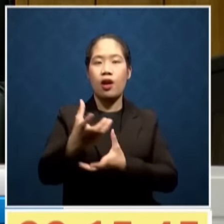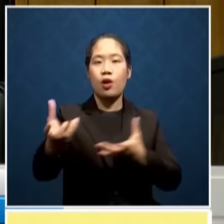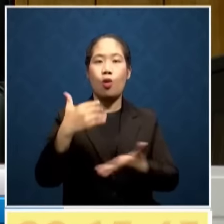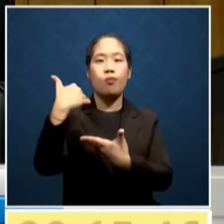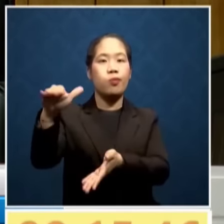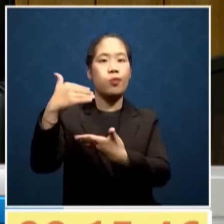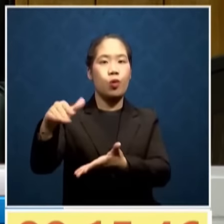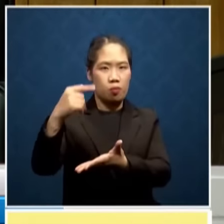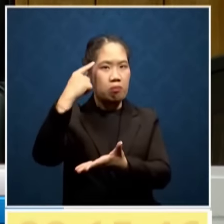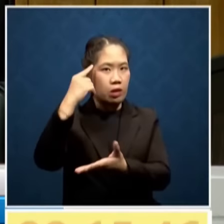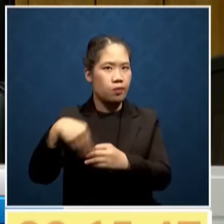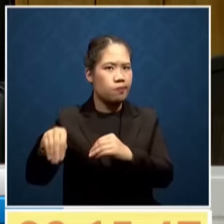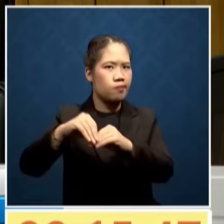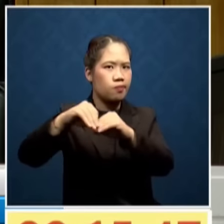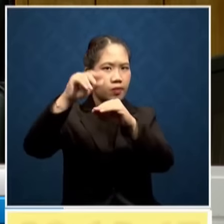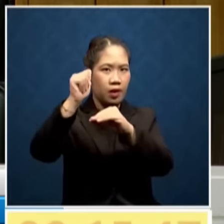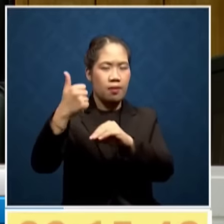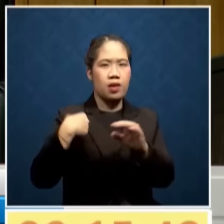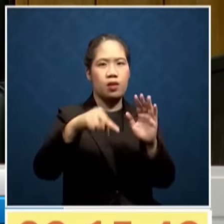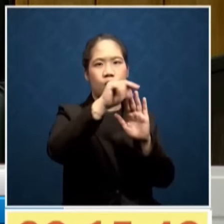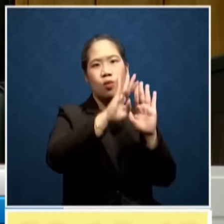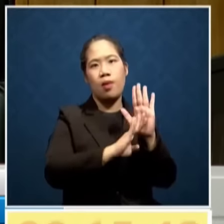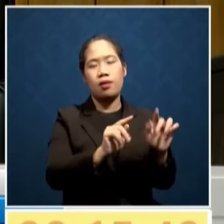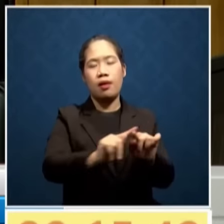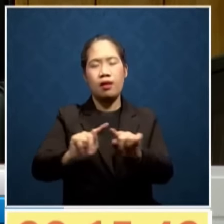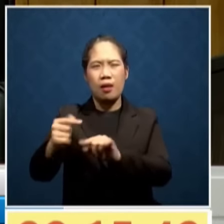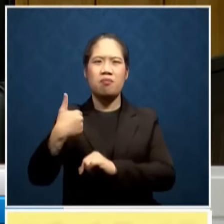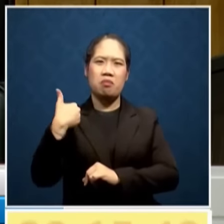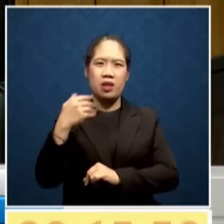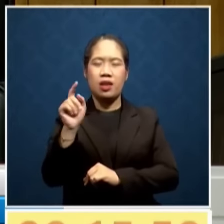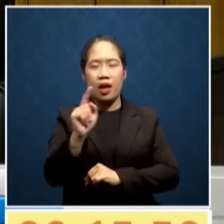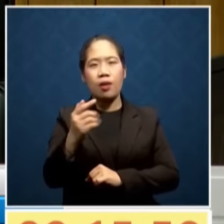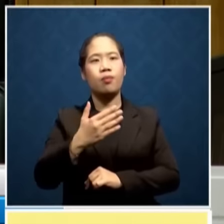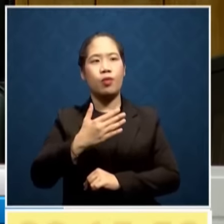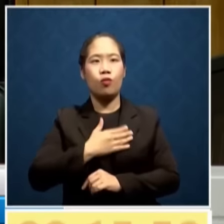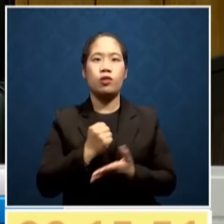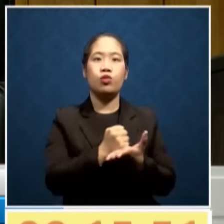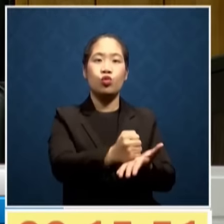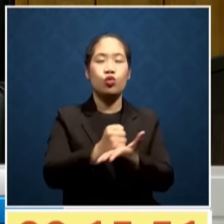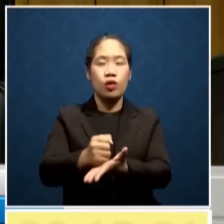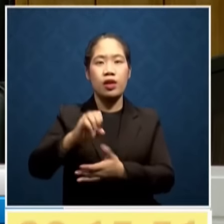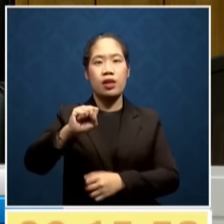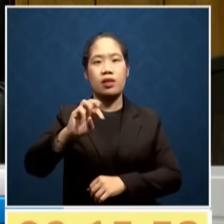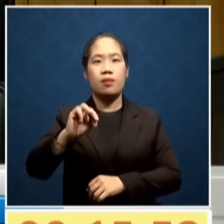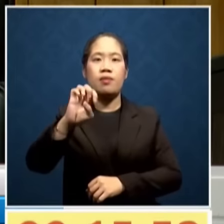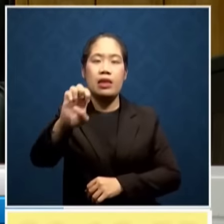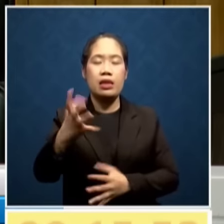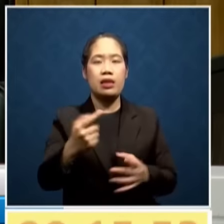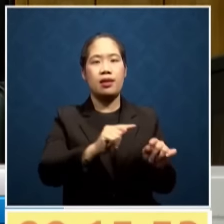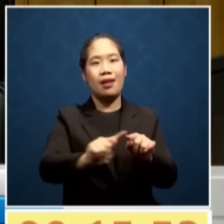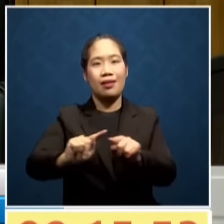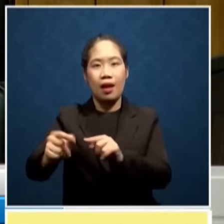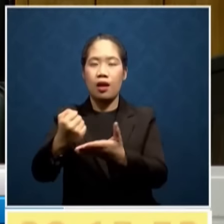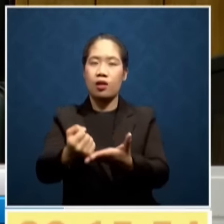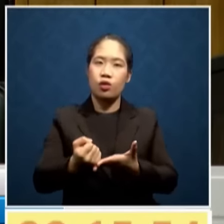ารถส่งของได้เยอะเราจะมีนโยบายหลายๆเรื่องนะครับผมเองในการที่จะช่วย SME ช่วยคนระดับล่างและ